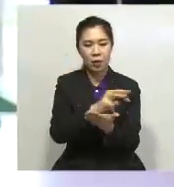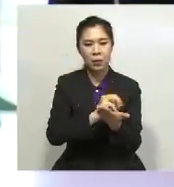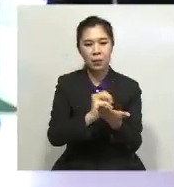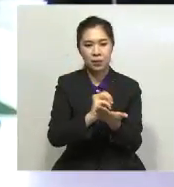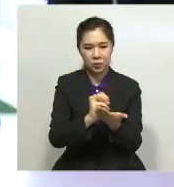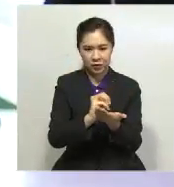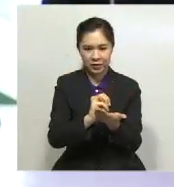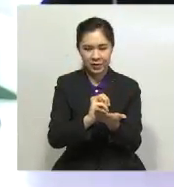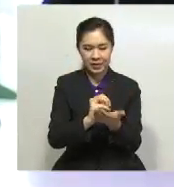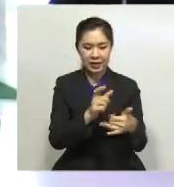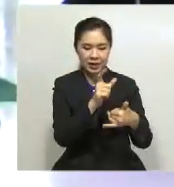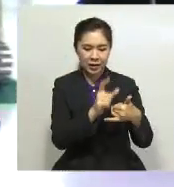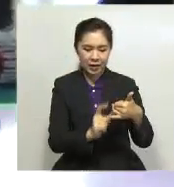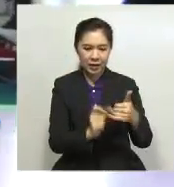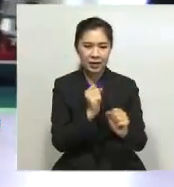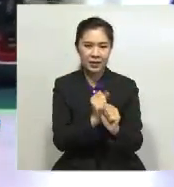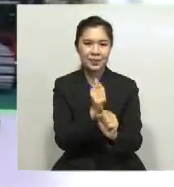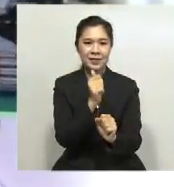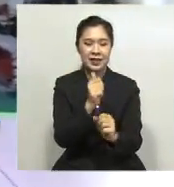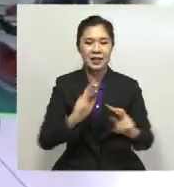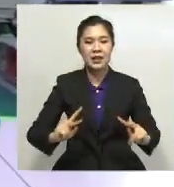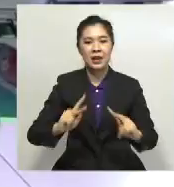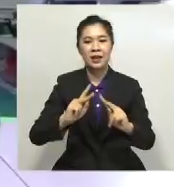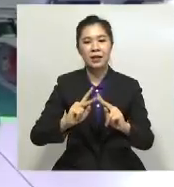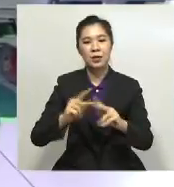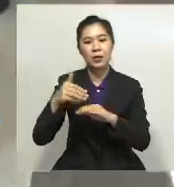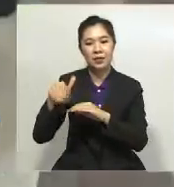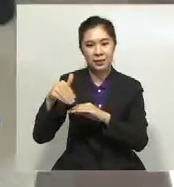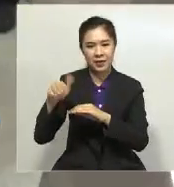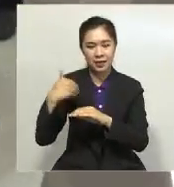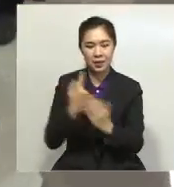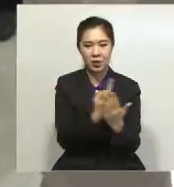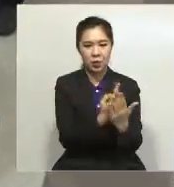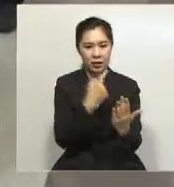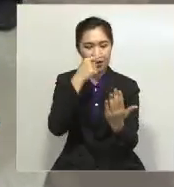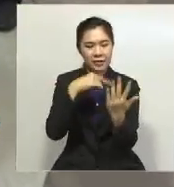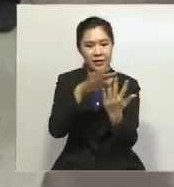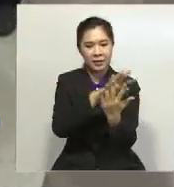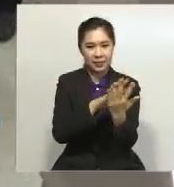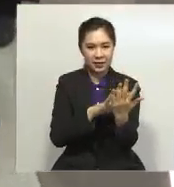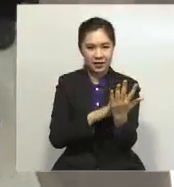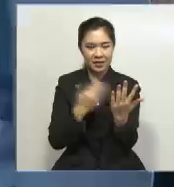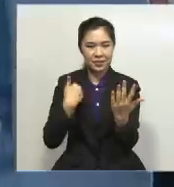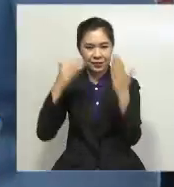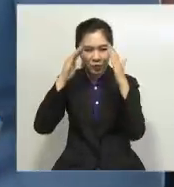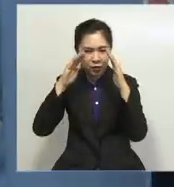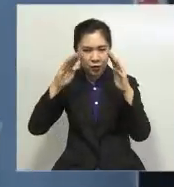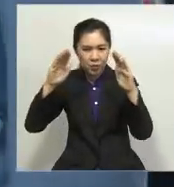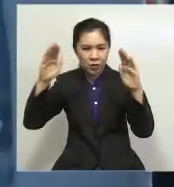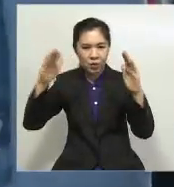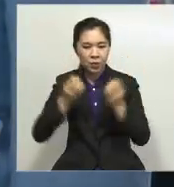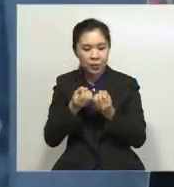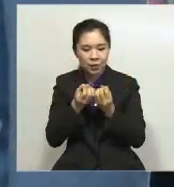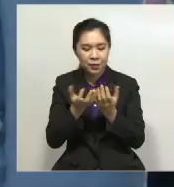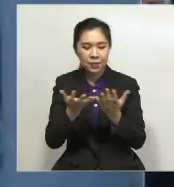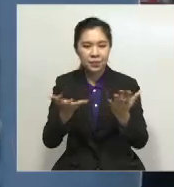ยุวทูตความดีกระทรวงการต่างประเทศให้เป็นตัวแทนประเทศไทยไปเปิดโลกทัศน์และเผยแพร่วัฒนธร